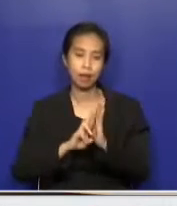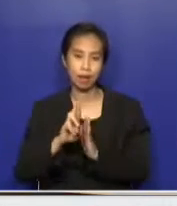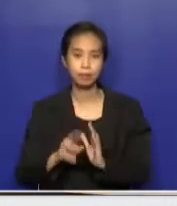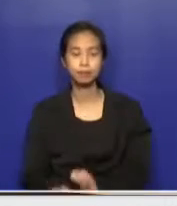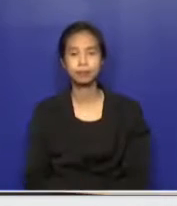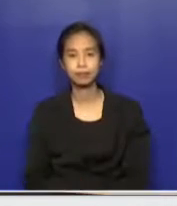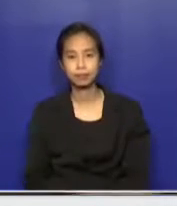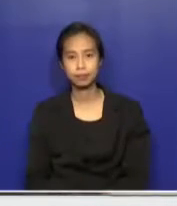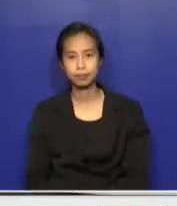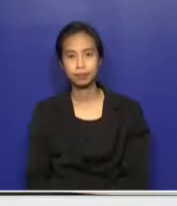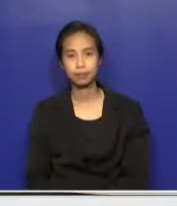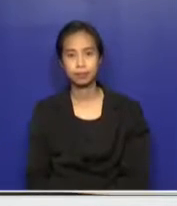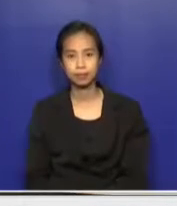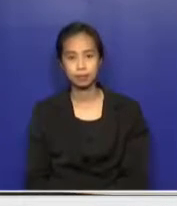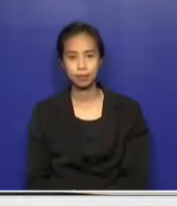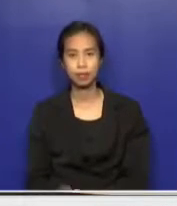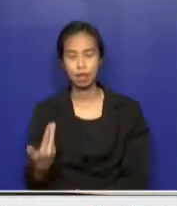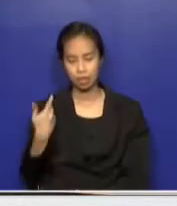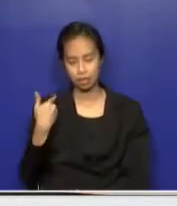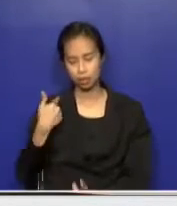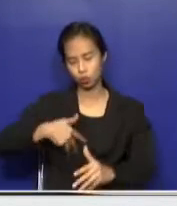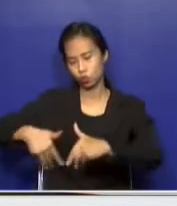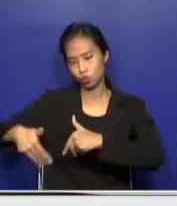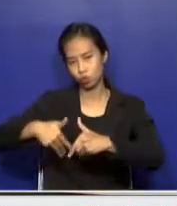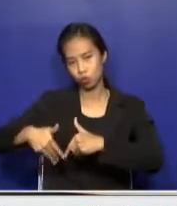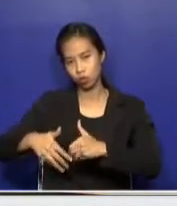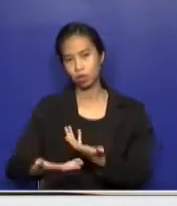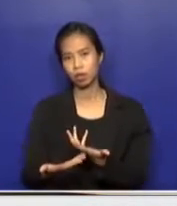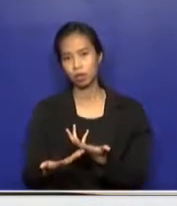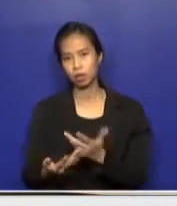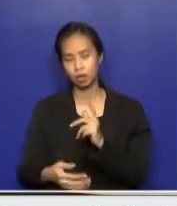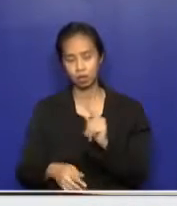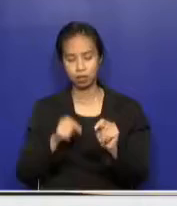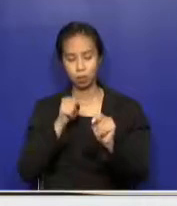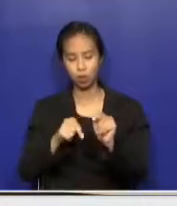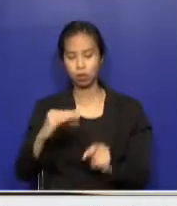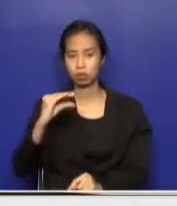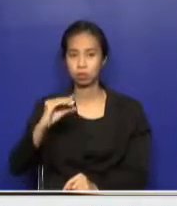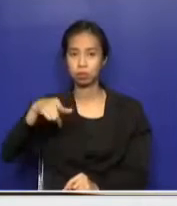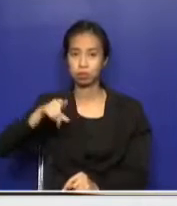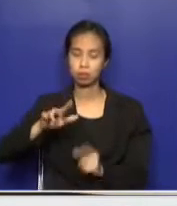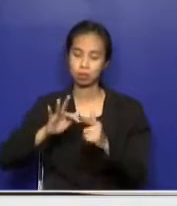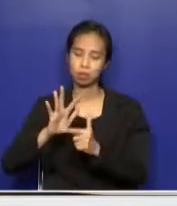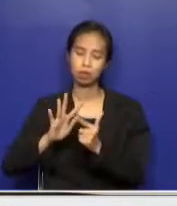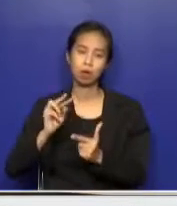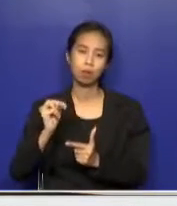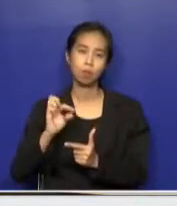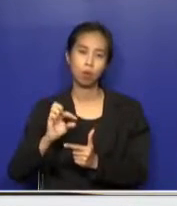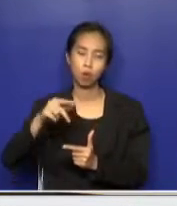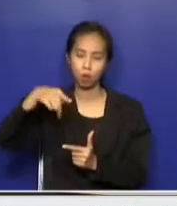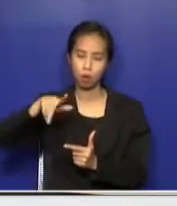านสันทรายมูลนะครับตำบลโป่งผานะครับผมก็รวมตัวกันครับผม